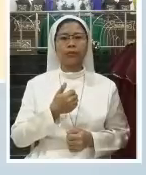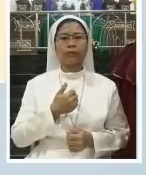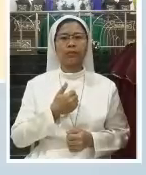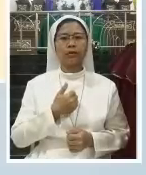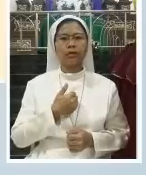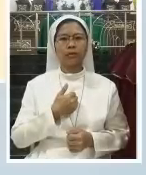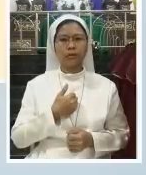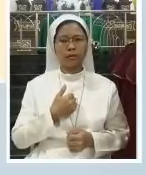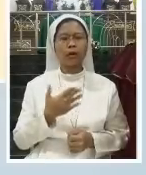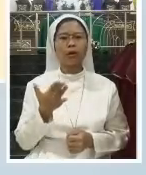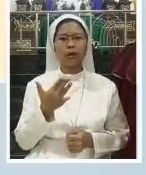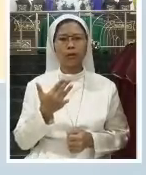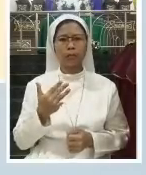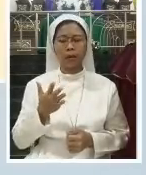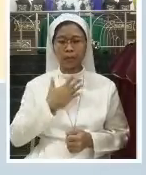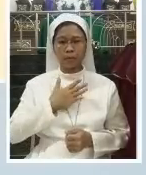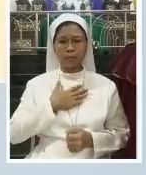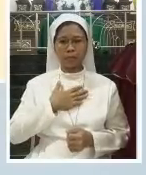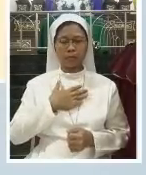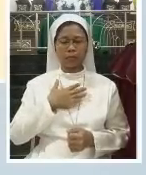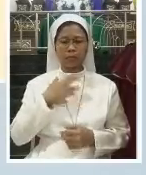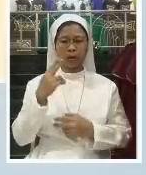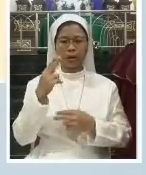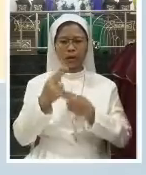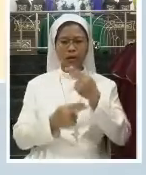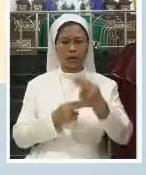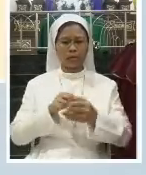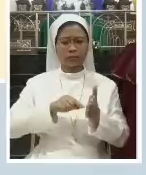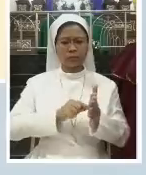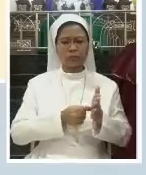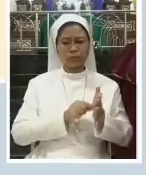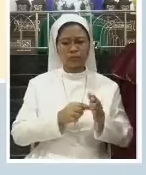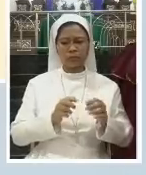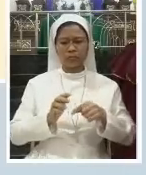Inabot nin daan sa kong mga kamot sa kamanga